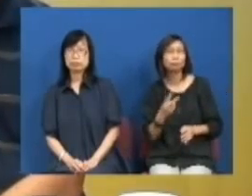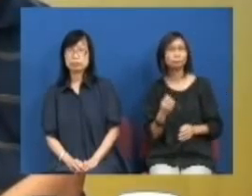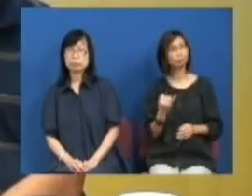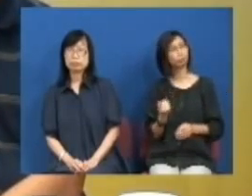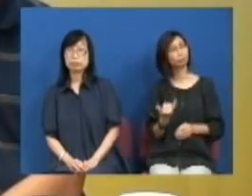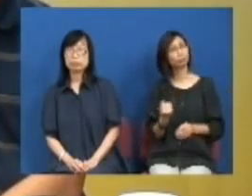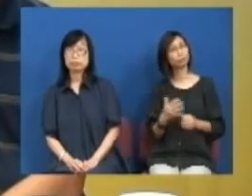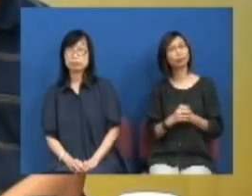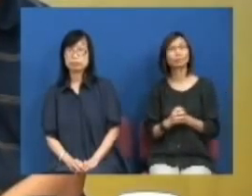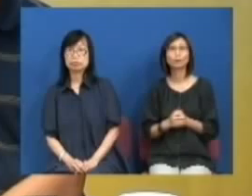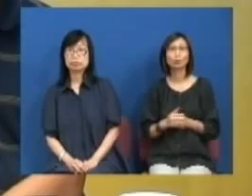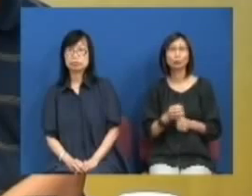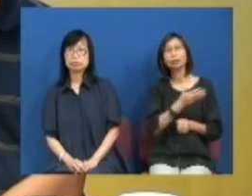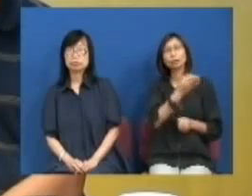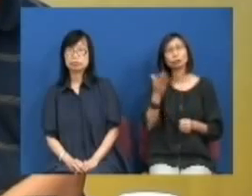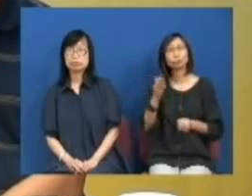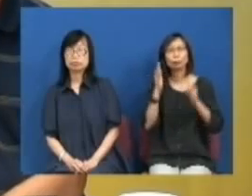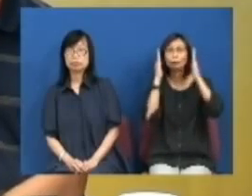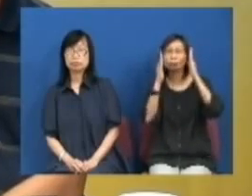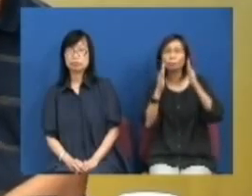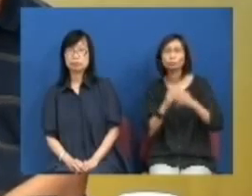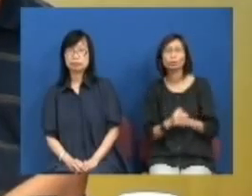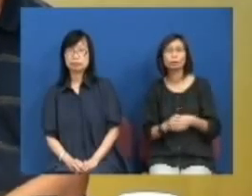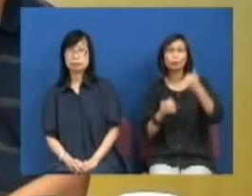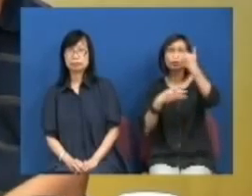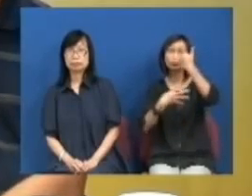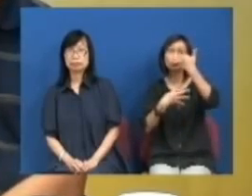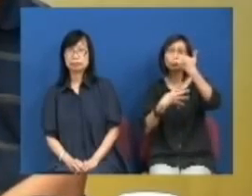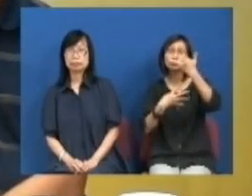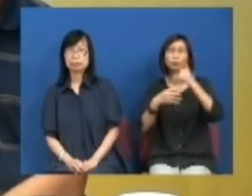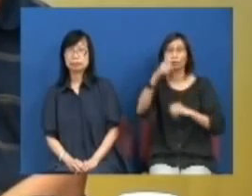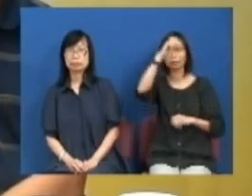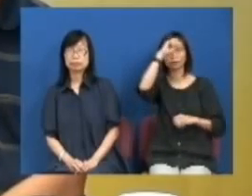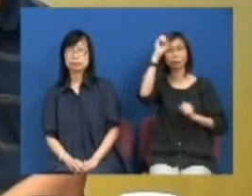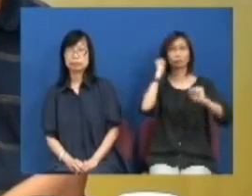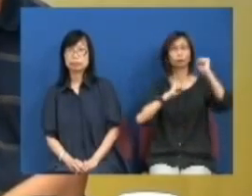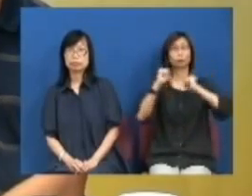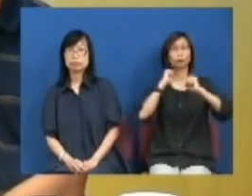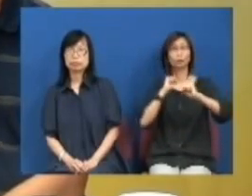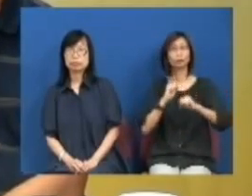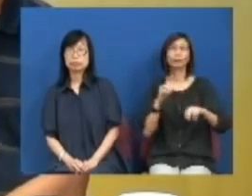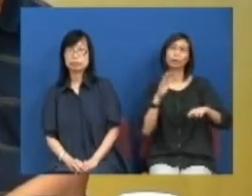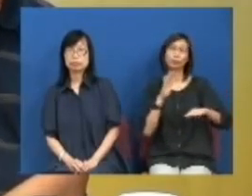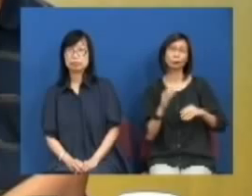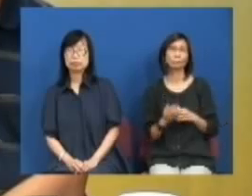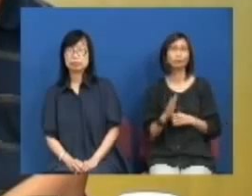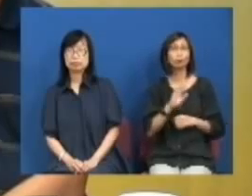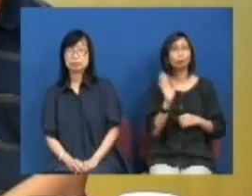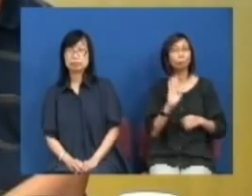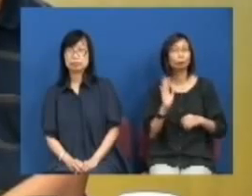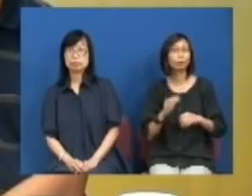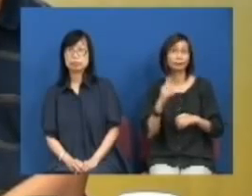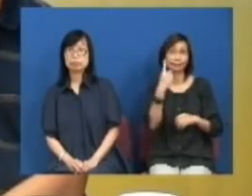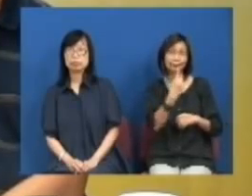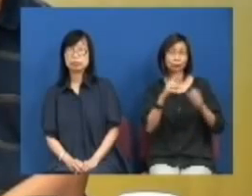樣嘢就係話，其實成個六四嘅一個即係悼念活動咧，並唔係屬於某一個組織或者某一個政黨。咁更加重要一